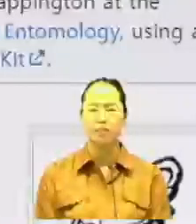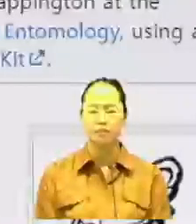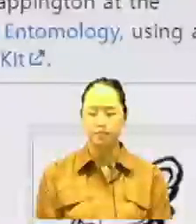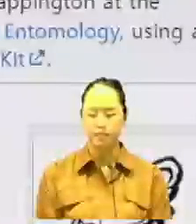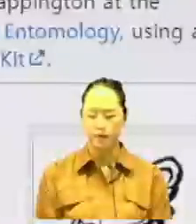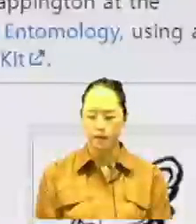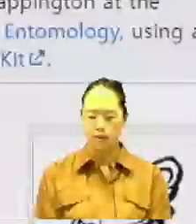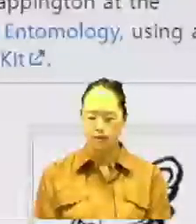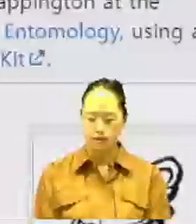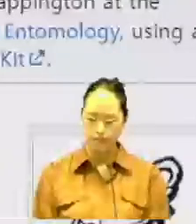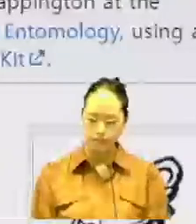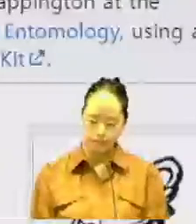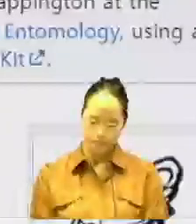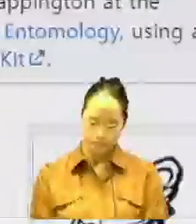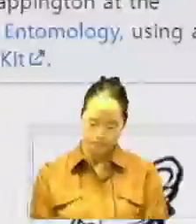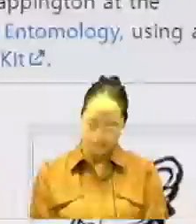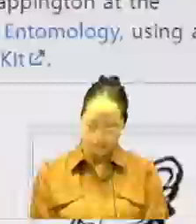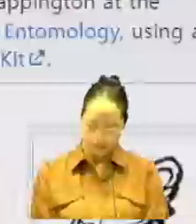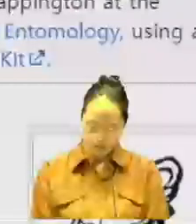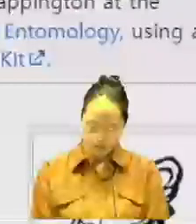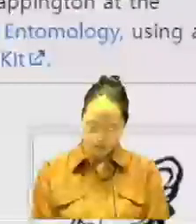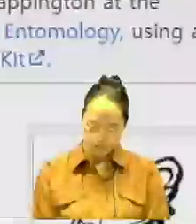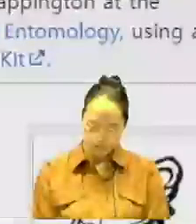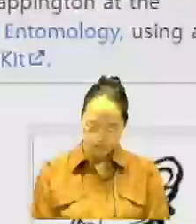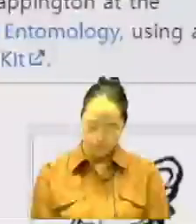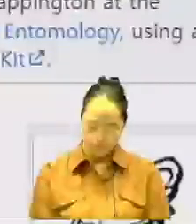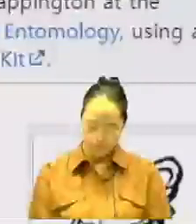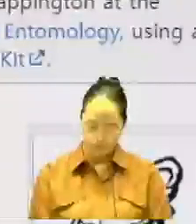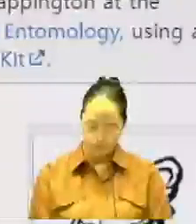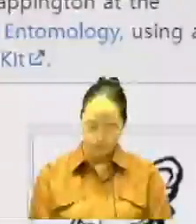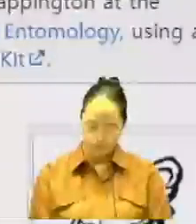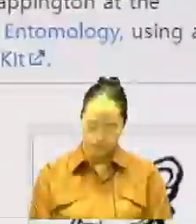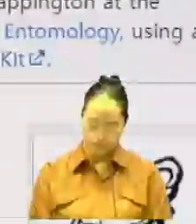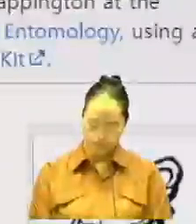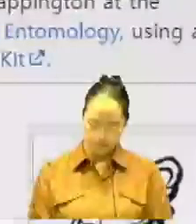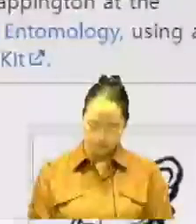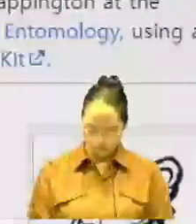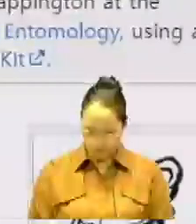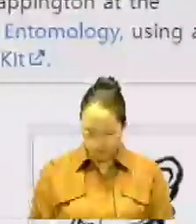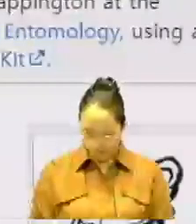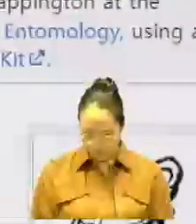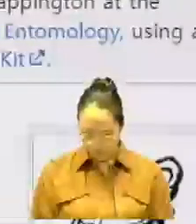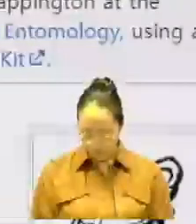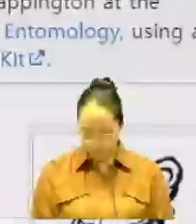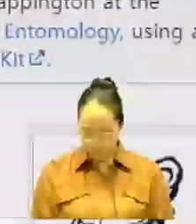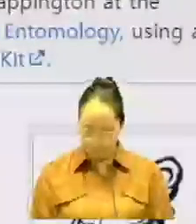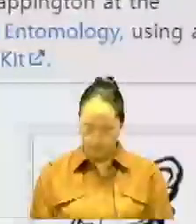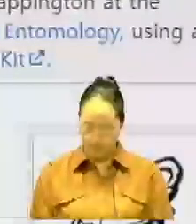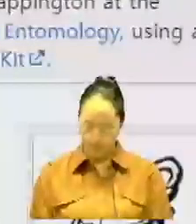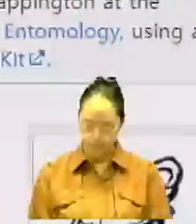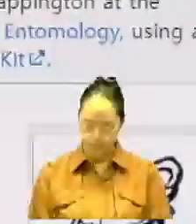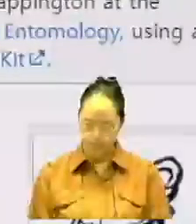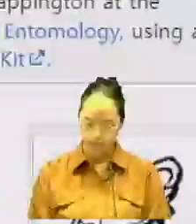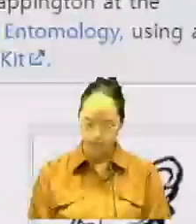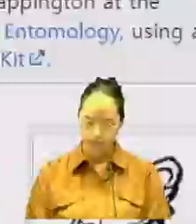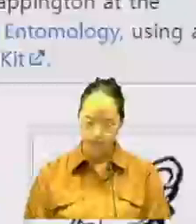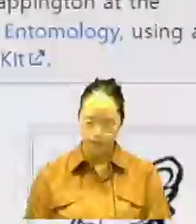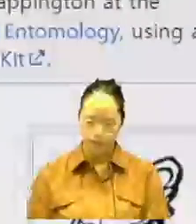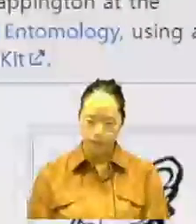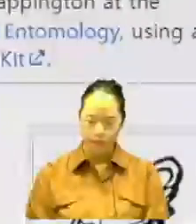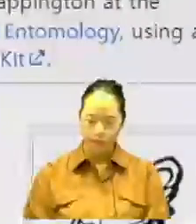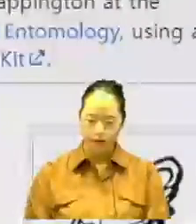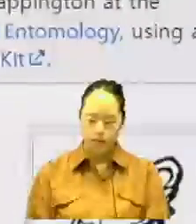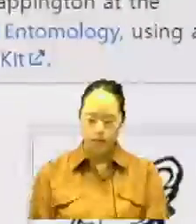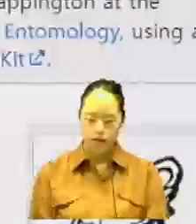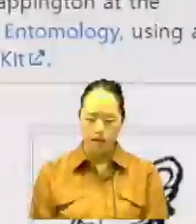是说，你觉得在这个针尖上有多少个天使在跳舞呢？这个是那个时代他们来回